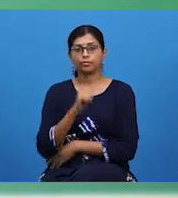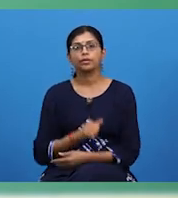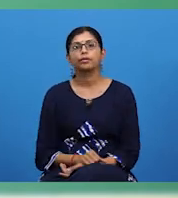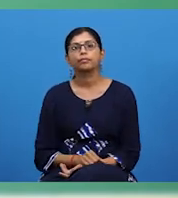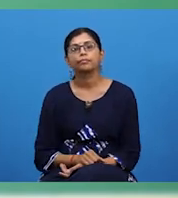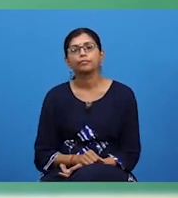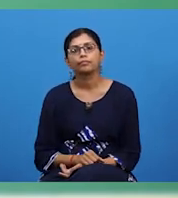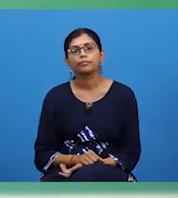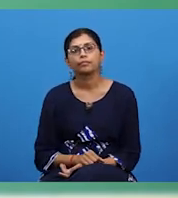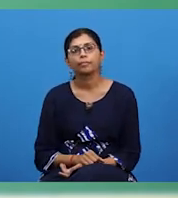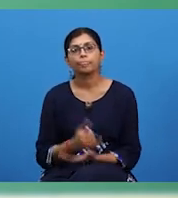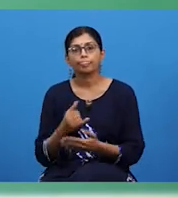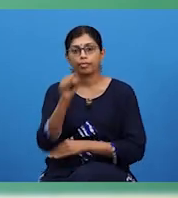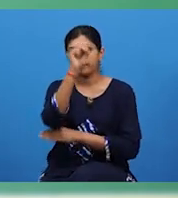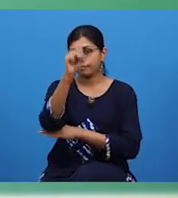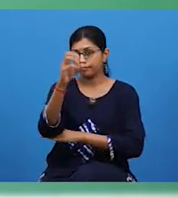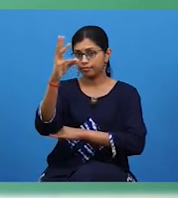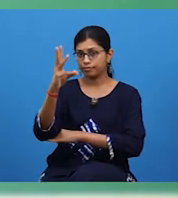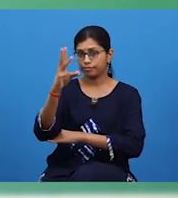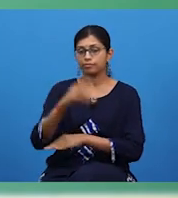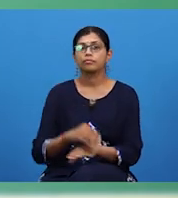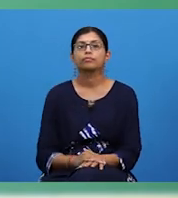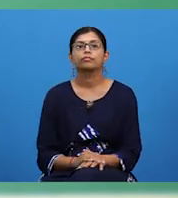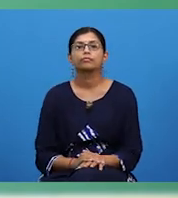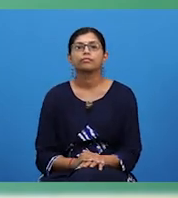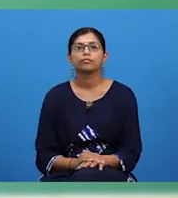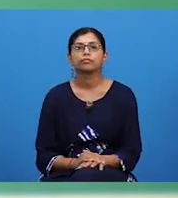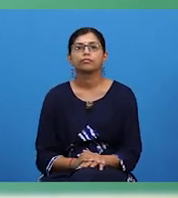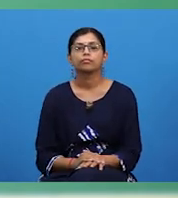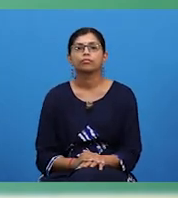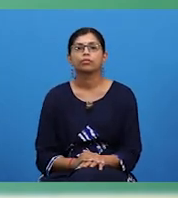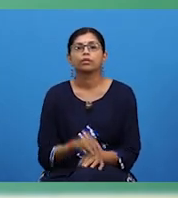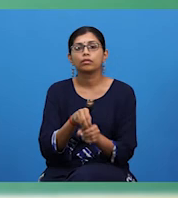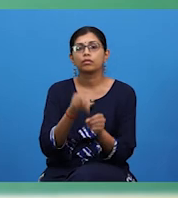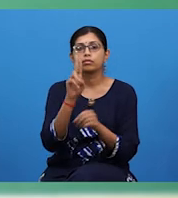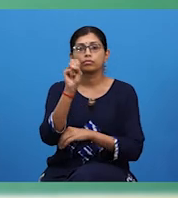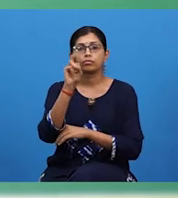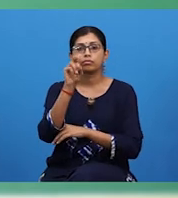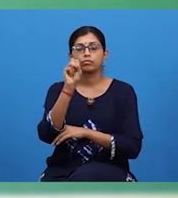Soalan yang seterusnya, apakah proses pencernaan yang berlaku di usus kecil?